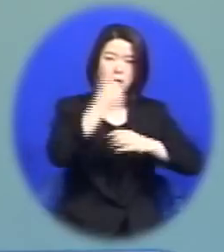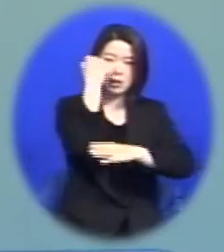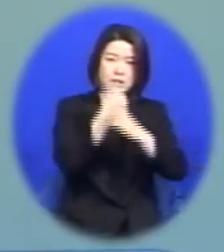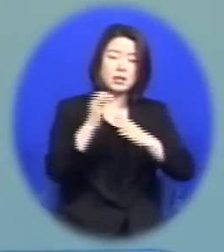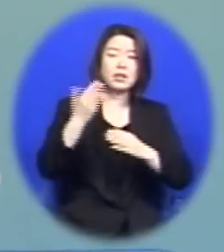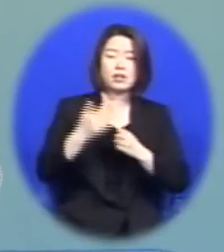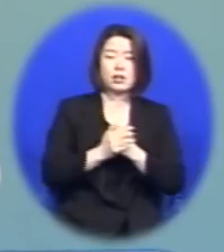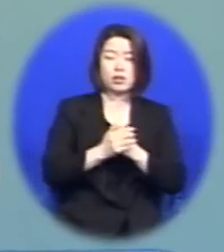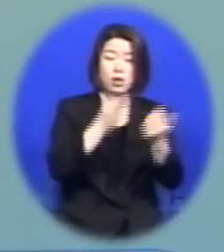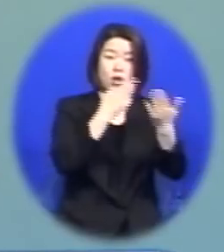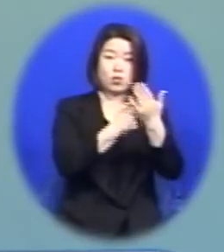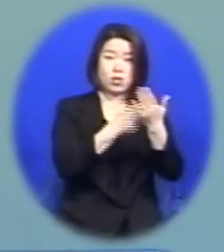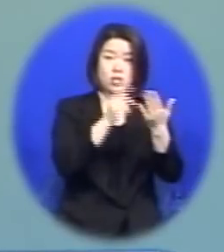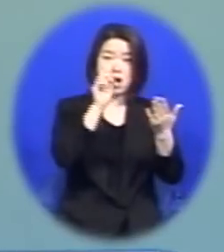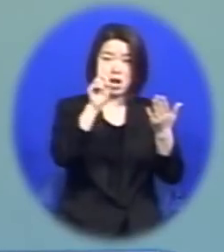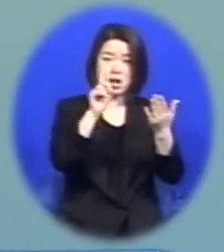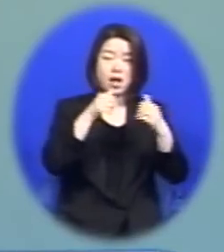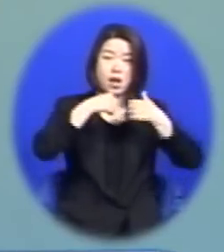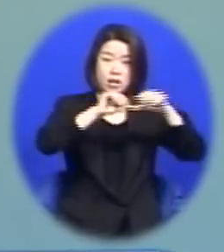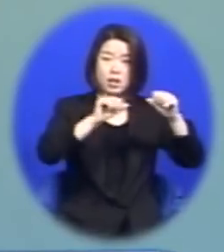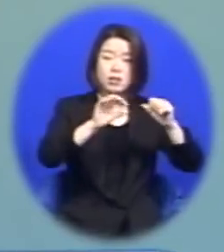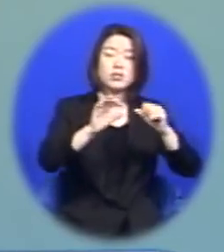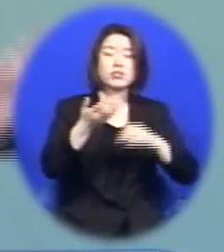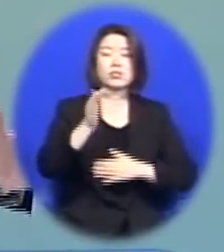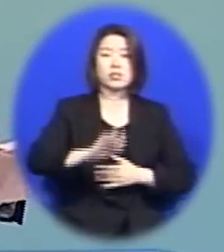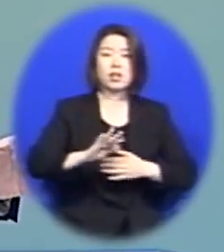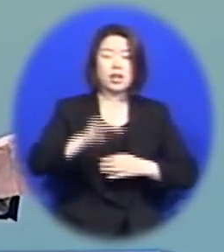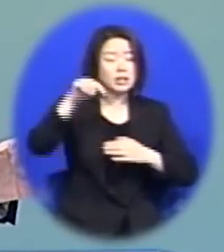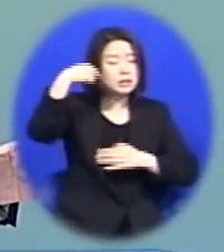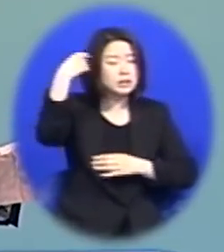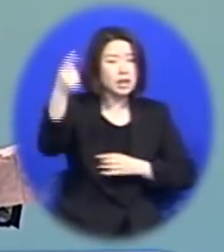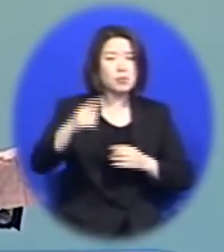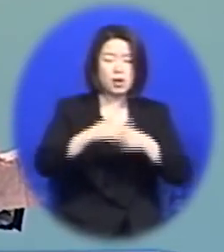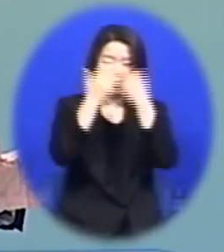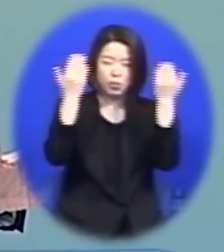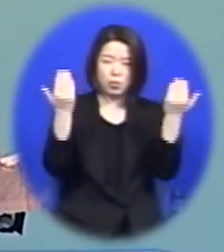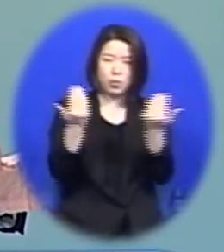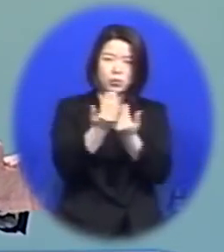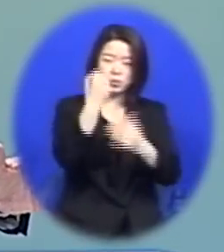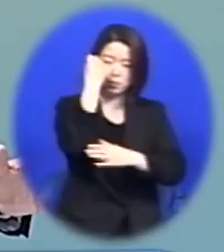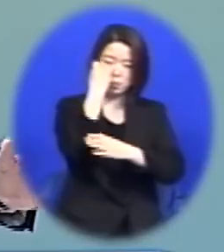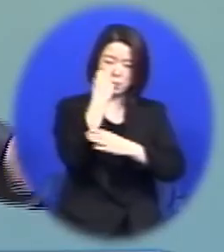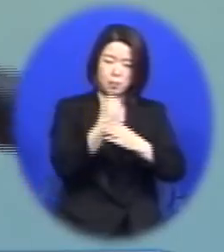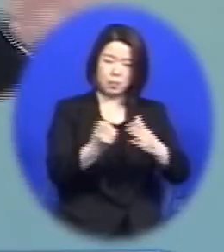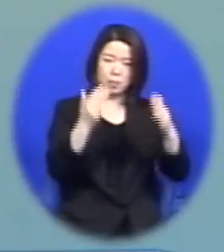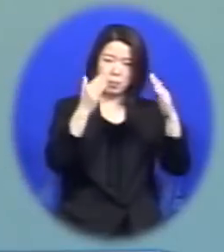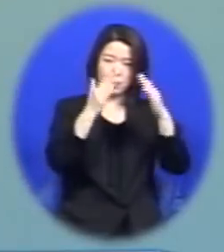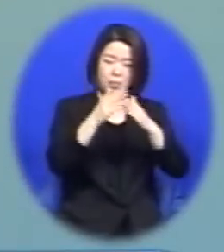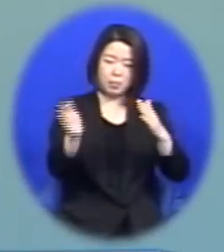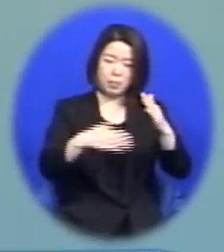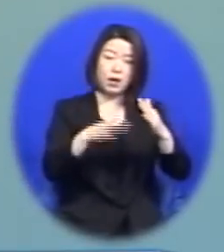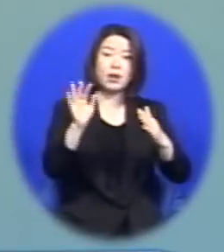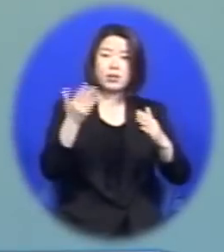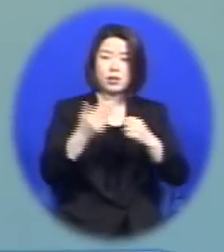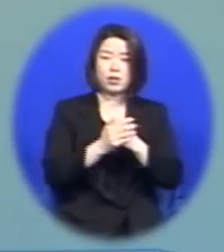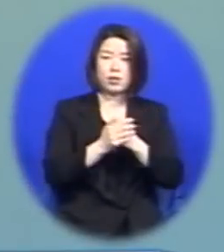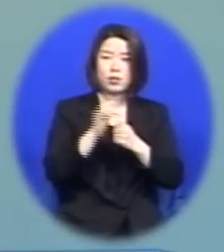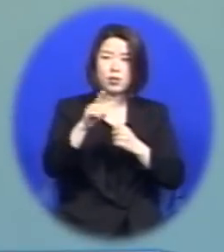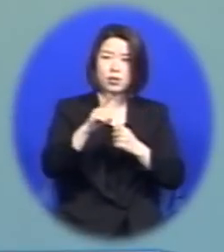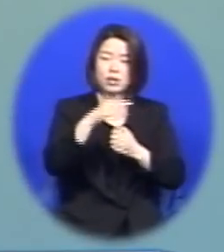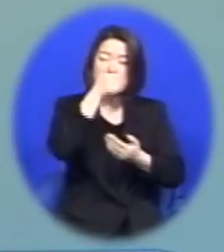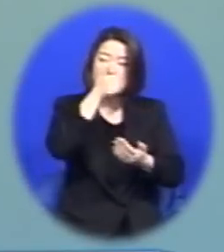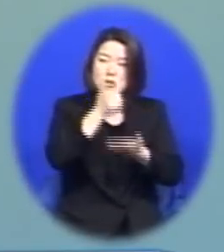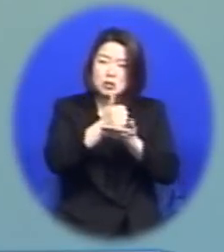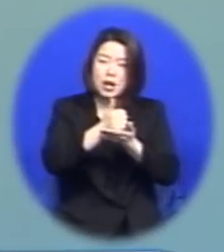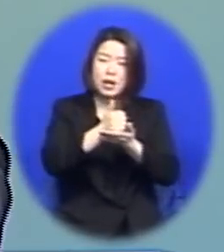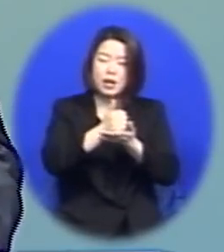유지 창 하나가 깨진 건데 그 다음에는 모든 것이 다 페어가 되고요 우범자 소굴이 되어 버립니다